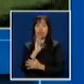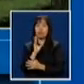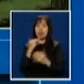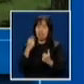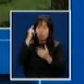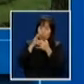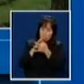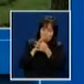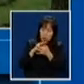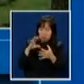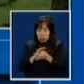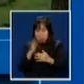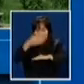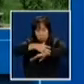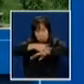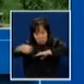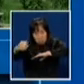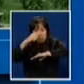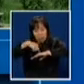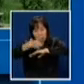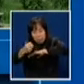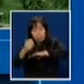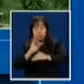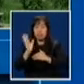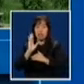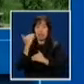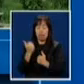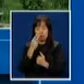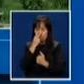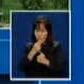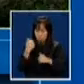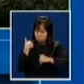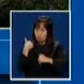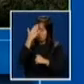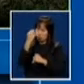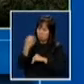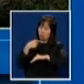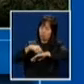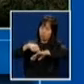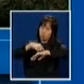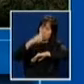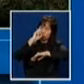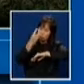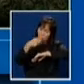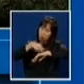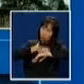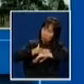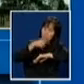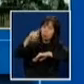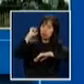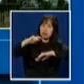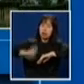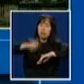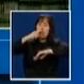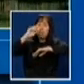ำไปสู่การสูญเสียดินแดนขณะเดียวกันเนี่ยครับพื้นที่ซึ่งมันมีการอ้างสิทธิ์ทับซ้อนกันอยู่นะครับเราว่าเป็นของเราเขาว่าเป็นของเ